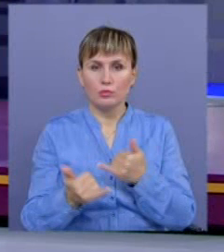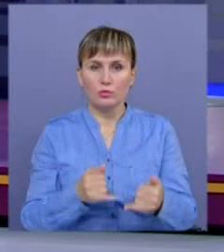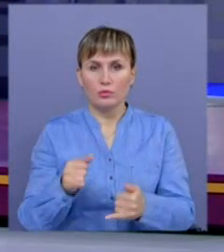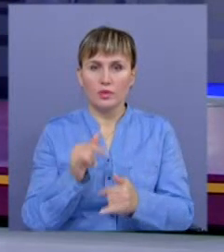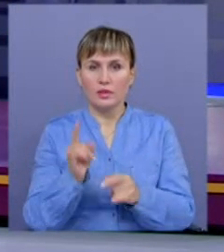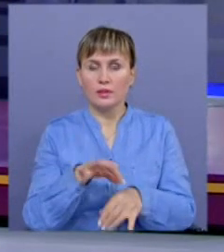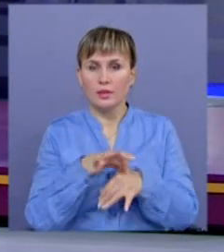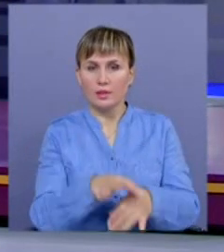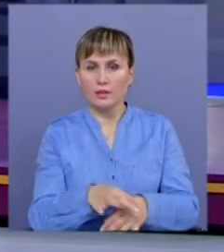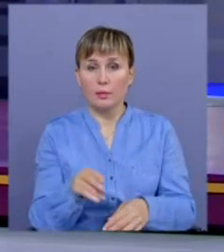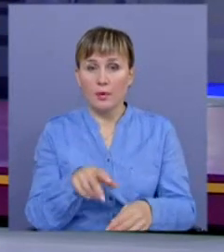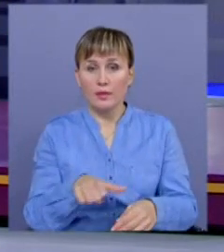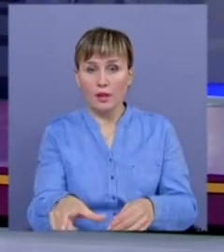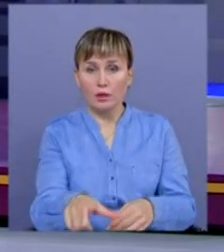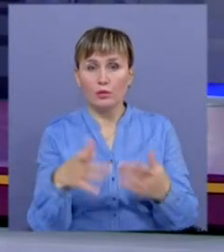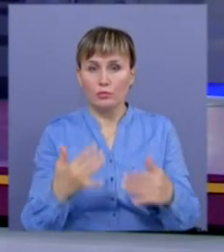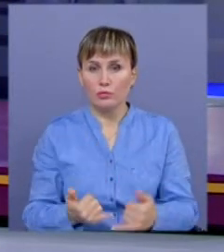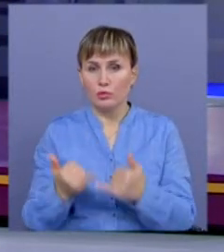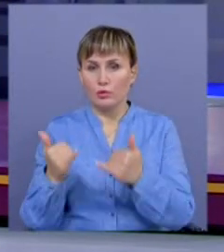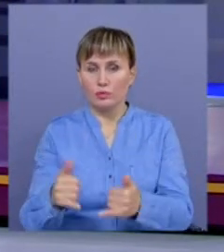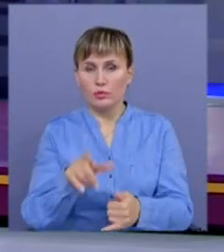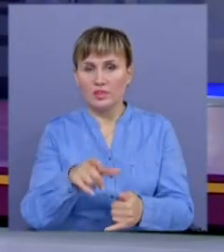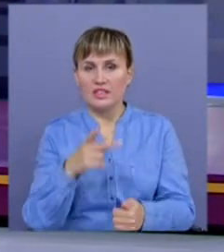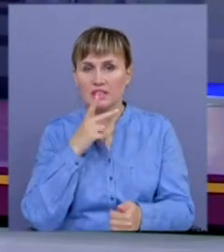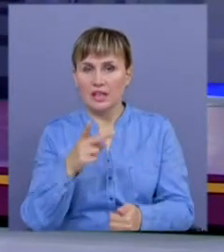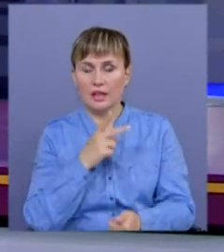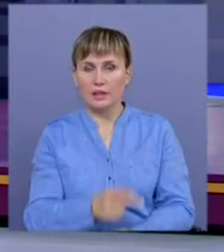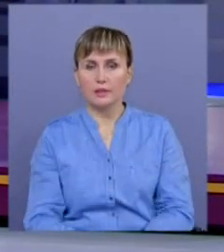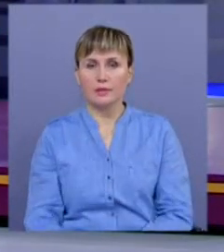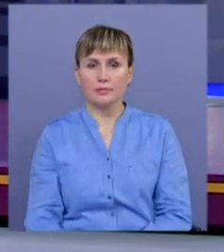извоза. Уже по дороге, как правило, угощали пассажиров сигаретой.